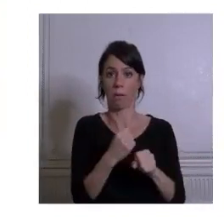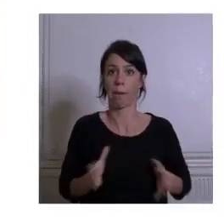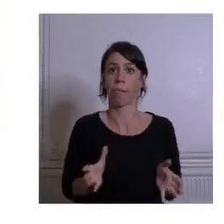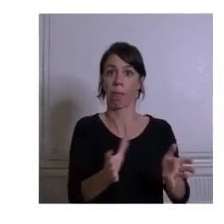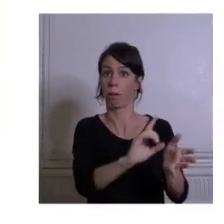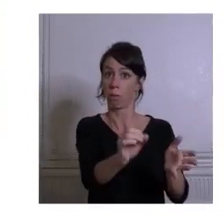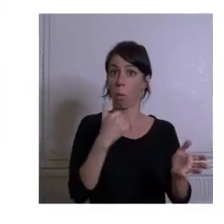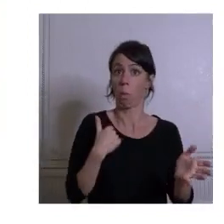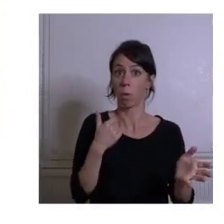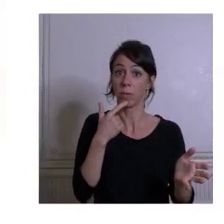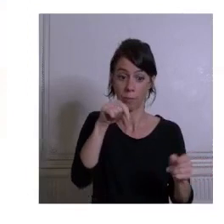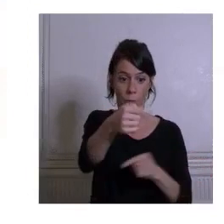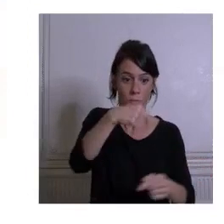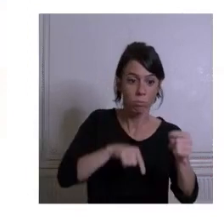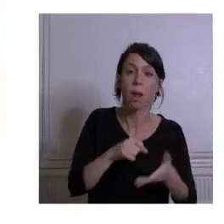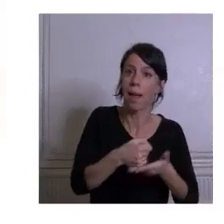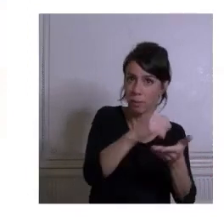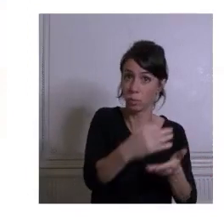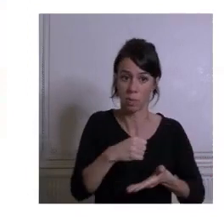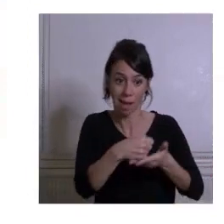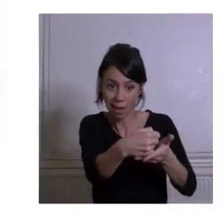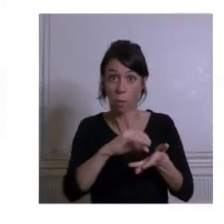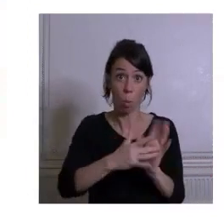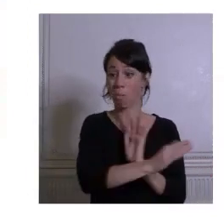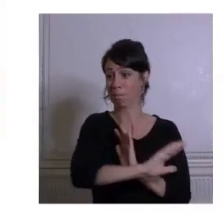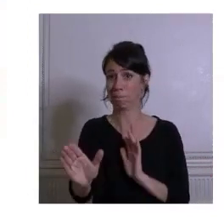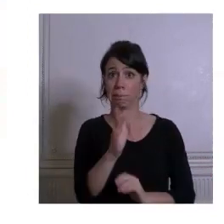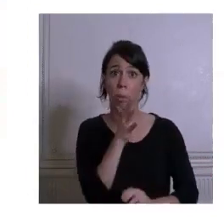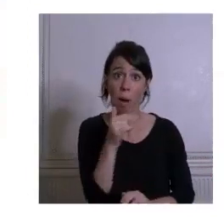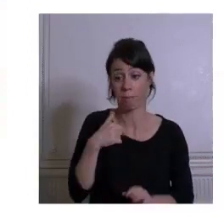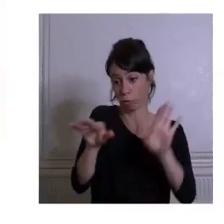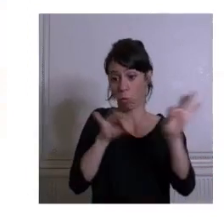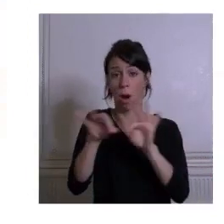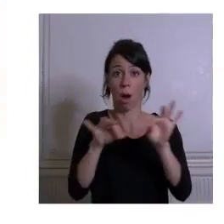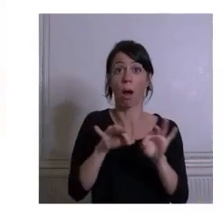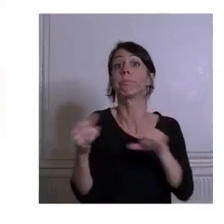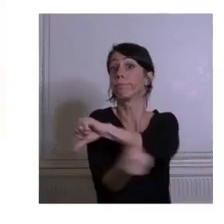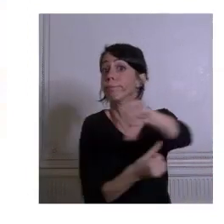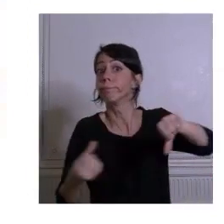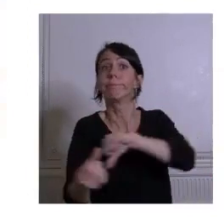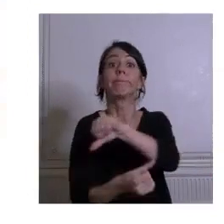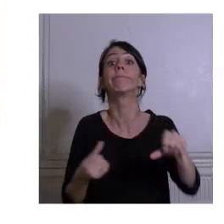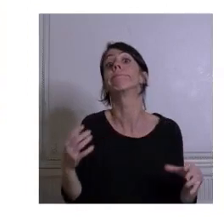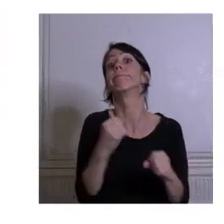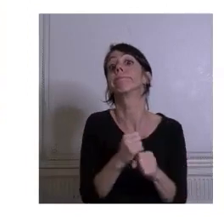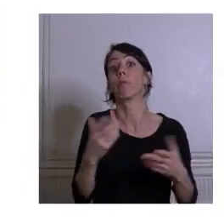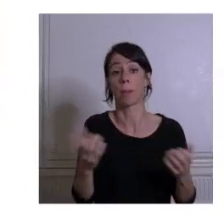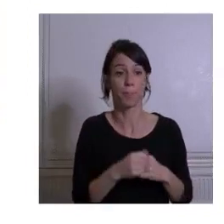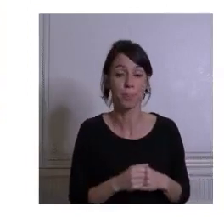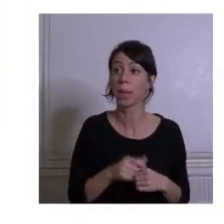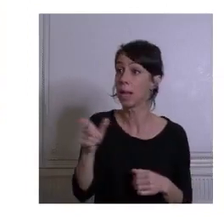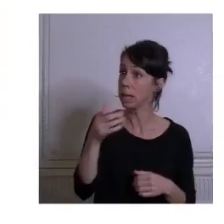renouvelée par tacite reconduction, hein, deux fois. Sachant aussi que, vous l'avez vu, nous mettons aussi à disposition de ces deux associations un